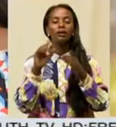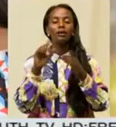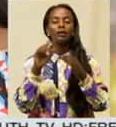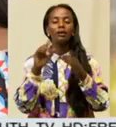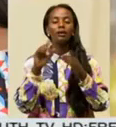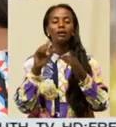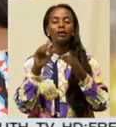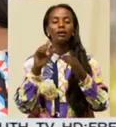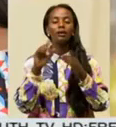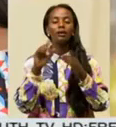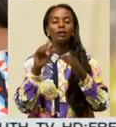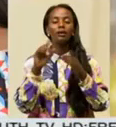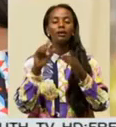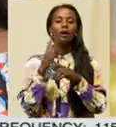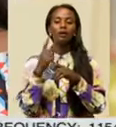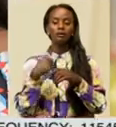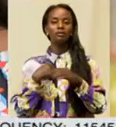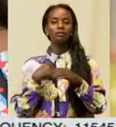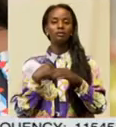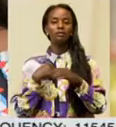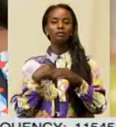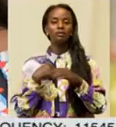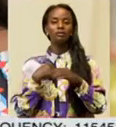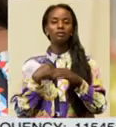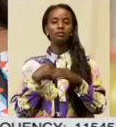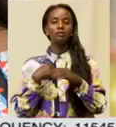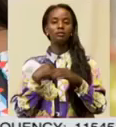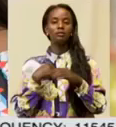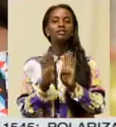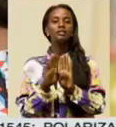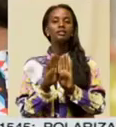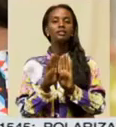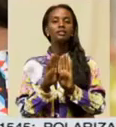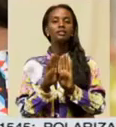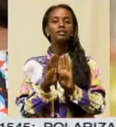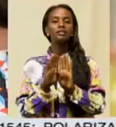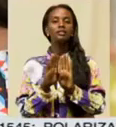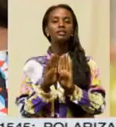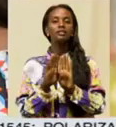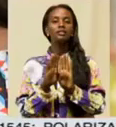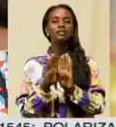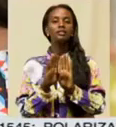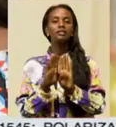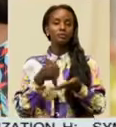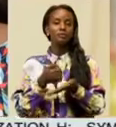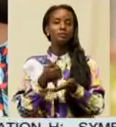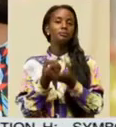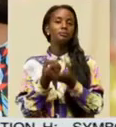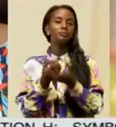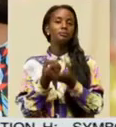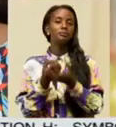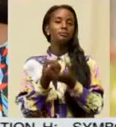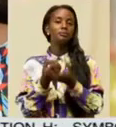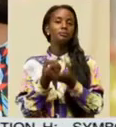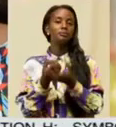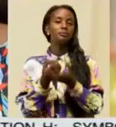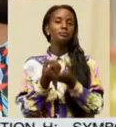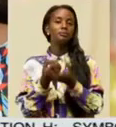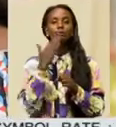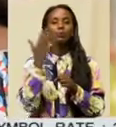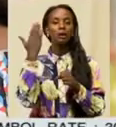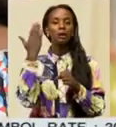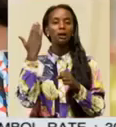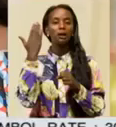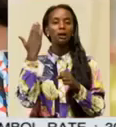አንዱ ይሞላል፣ የአንዱን ክፍተት እኔ ይሞላለሁ። በጋራ ክፍተታችንን ሞልተን ጠንካራችንን አሳድገን እንሰራን ቢሰራ ጥሩ ነበር